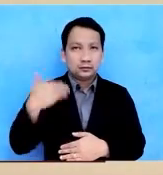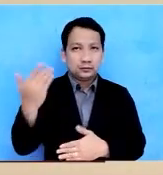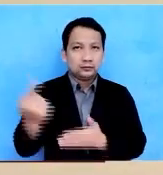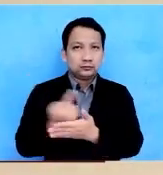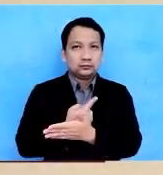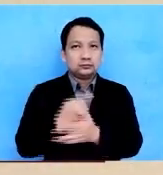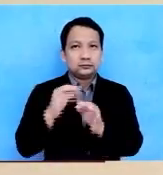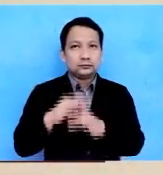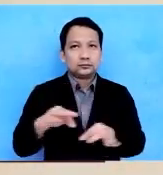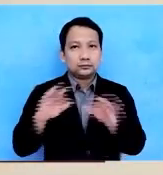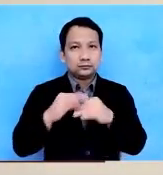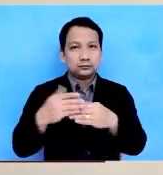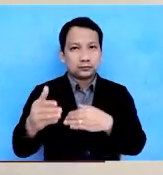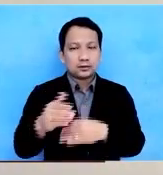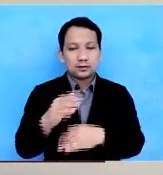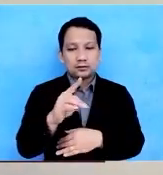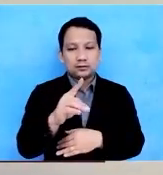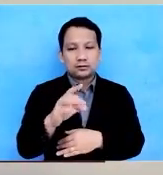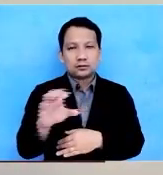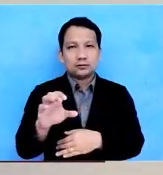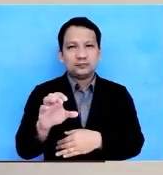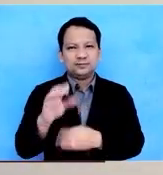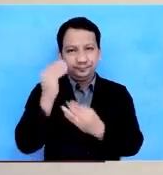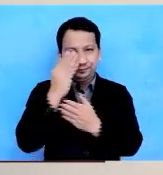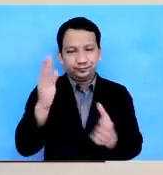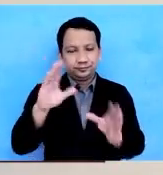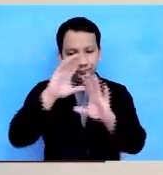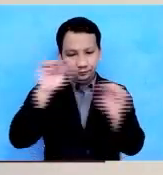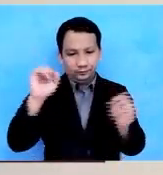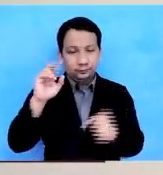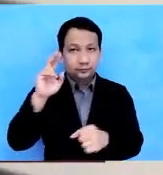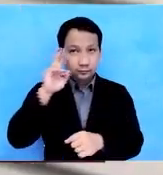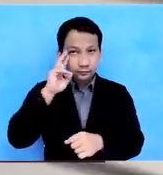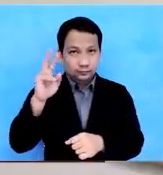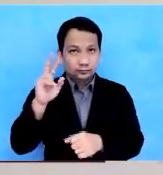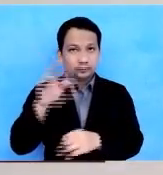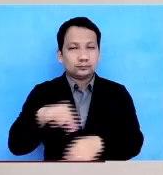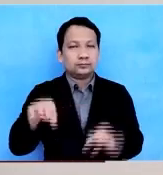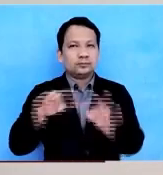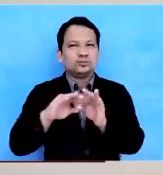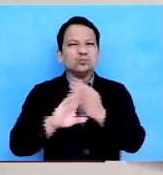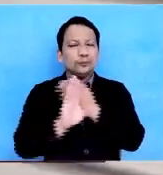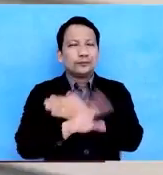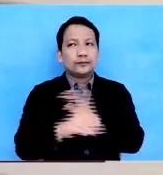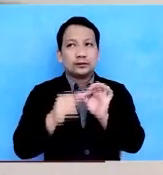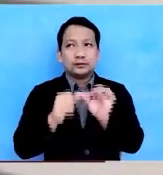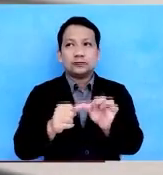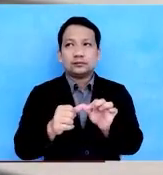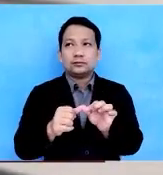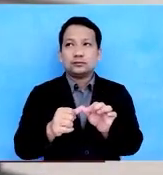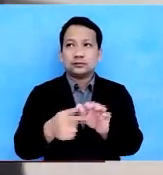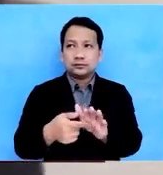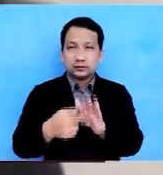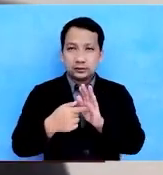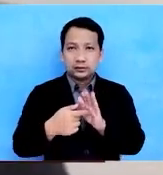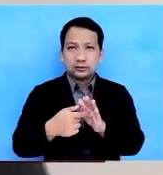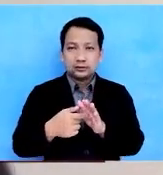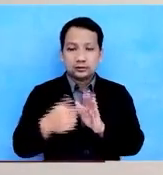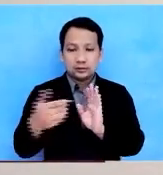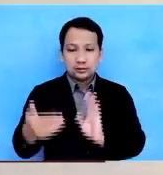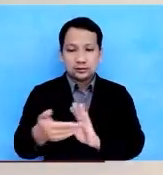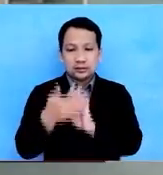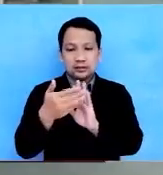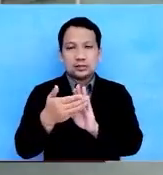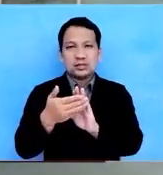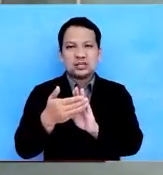habang papunta ng Washington sa Amerika, sinabi ni Pangulong Marcos na posibleng ibalik ang mandatory face mask kung irerekomenda ng mga